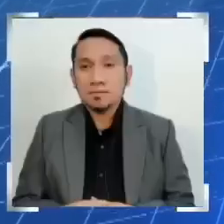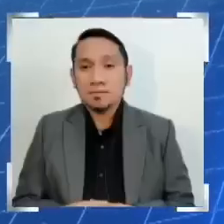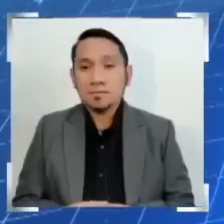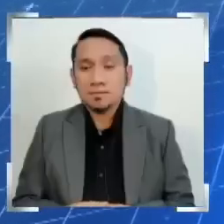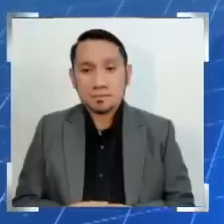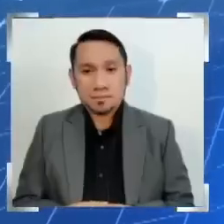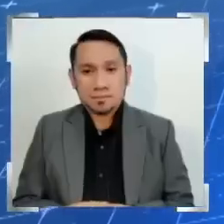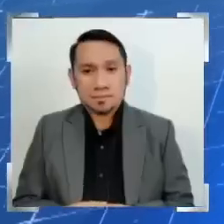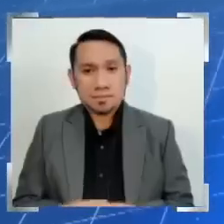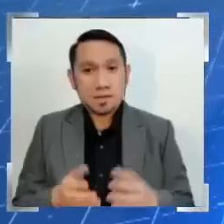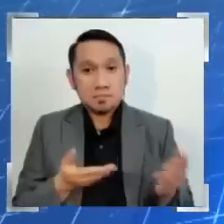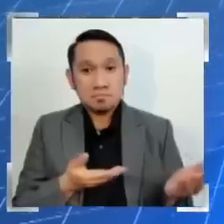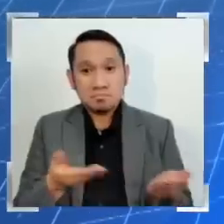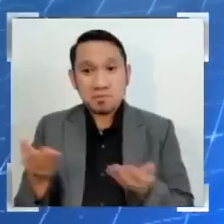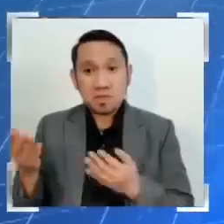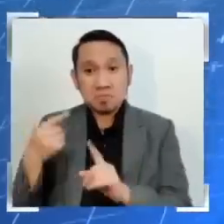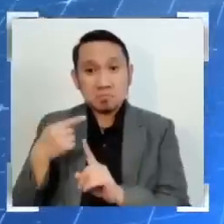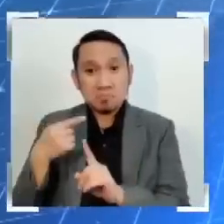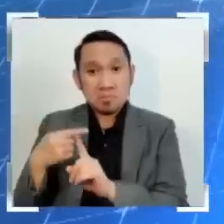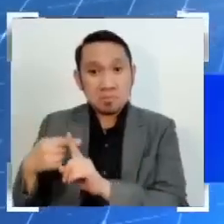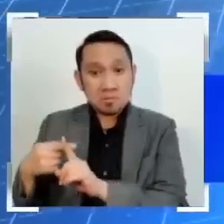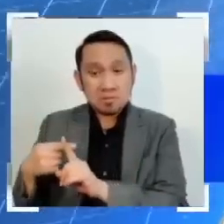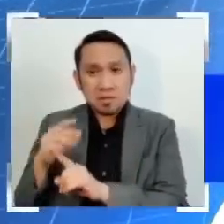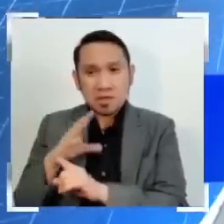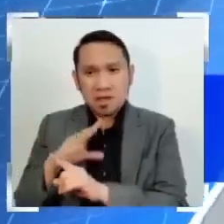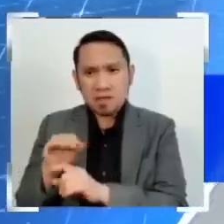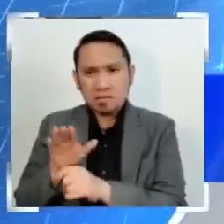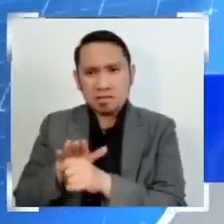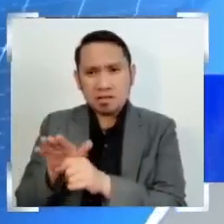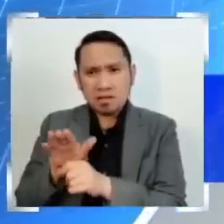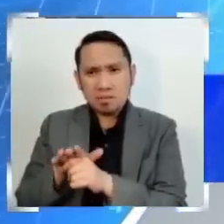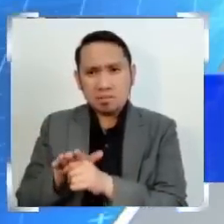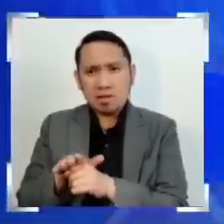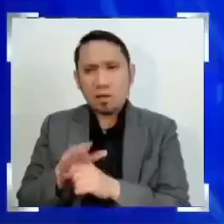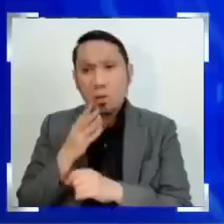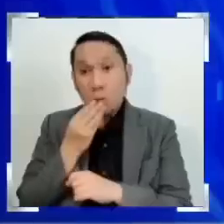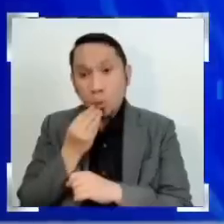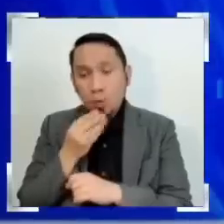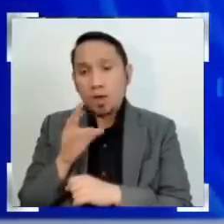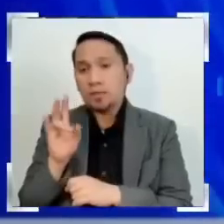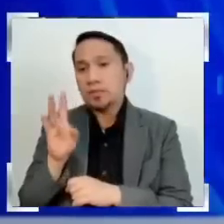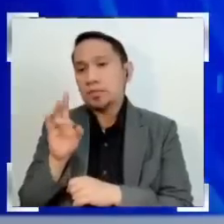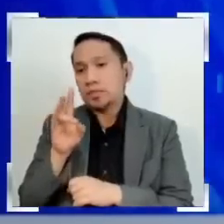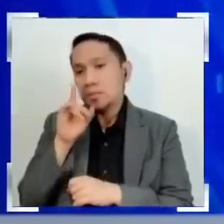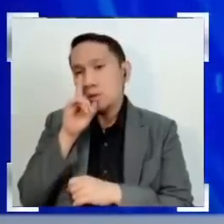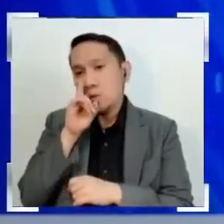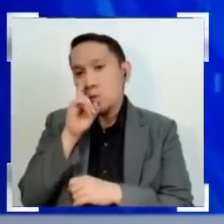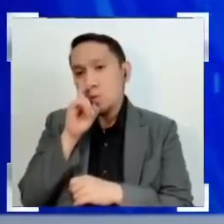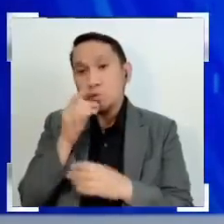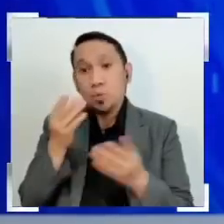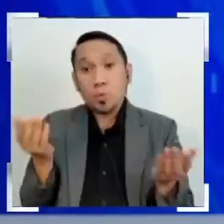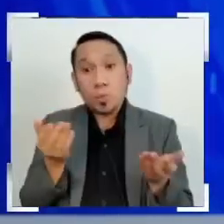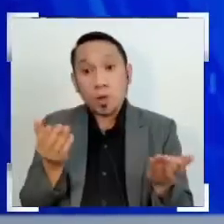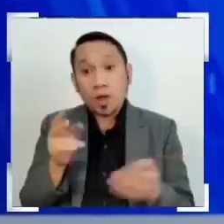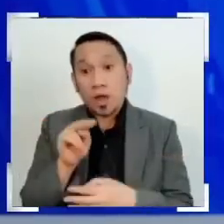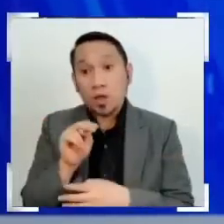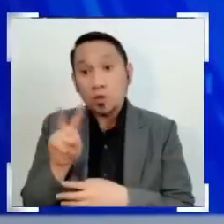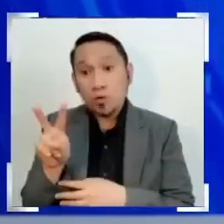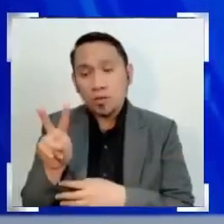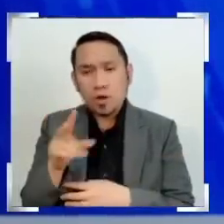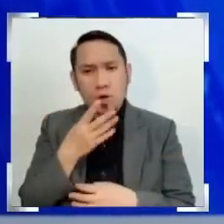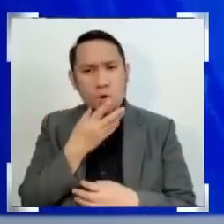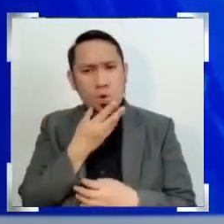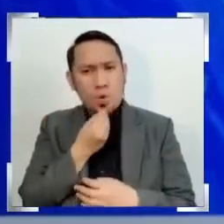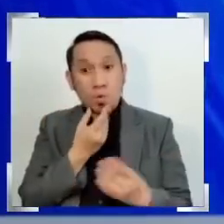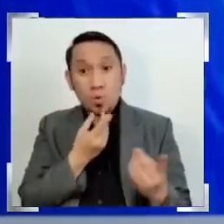Dinala sa sementeryo sa kaginahasa. Yan ang sinapit ng 17 anyos na babae sa Novaliches, Quezon City. At ang suspect, ang driver ng